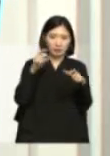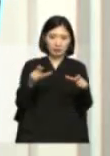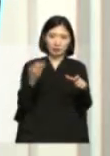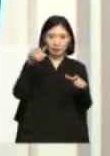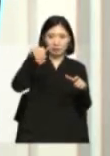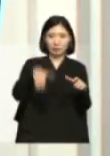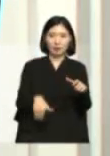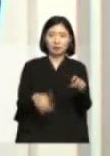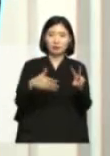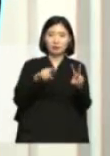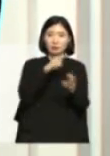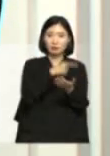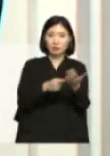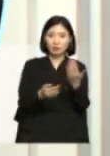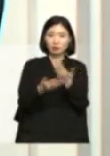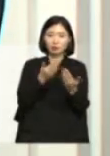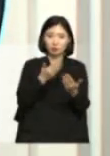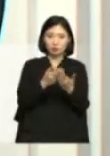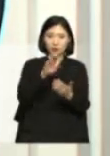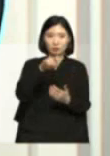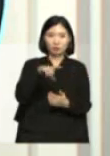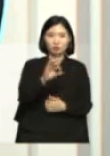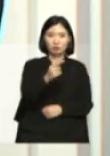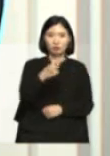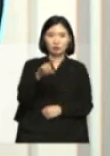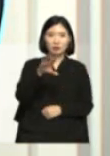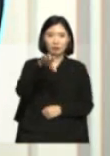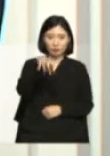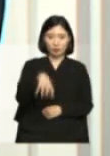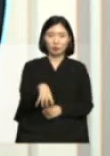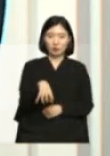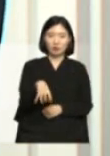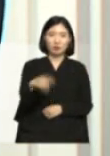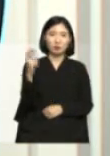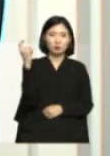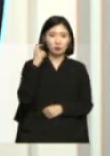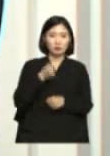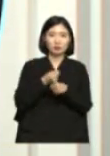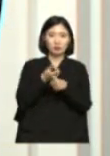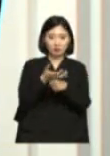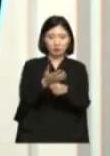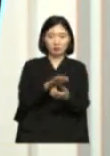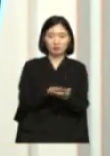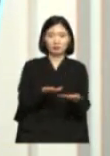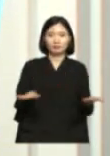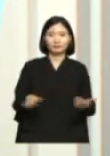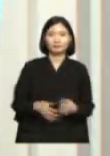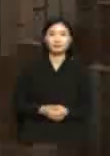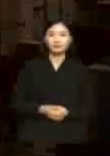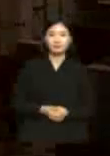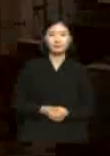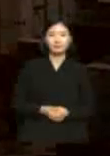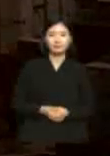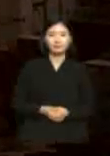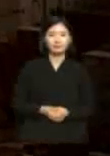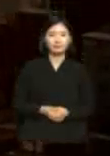슬럼화까지 2차 피해를 겪고 있는 풍납동의 속사정을 집중 취재 와디슈에서 살펴봅니다. 태윤형 기자입니다.